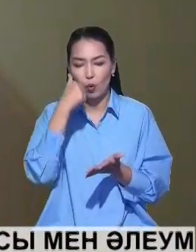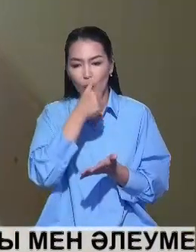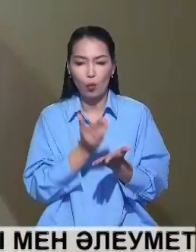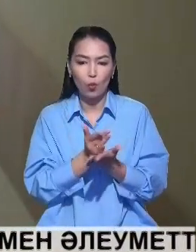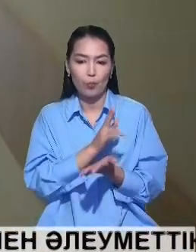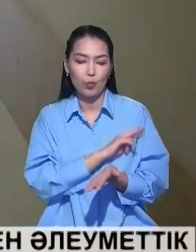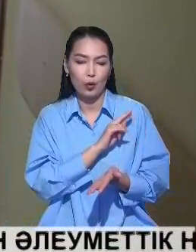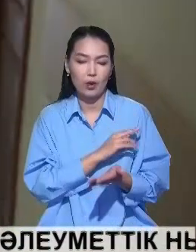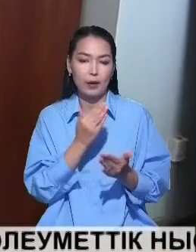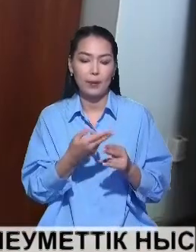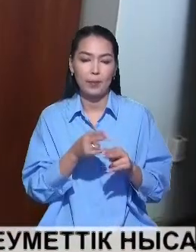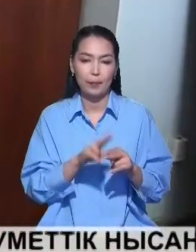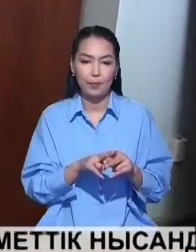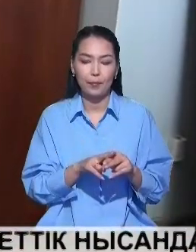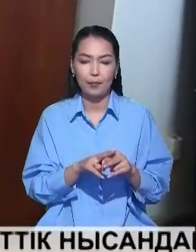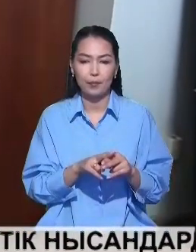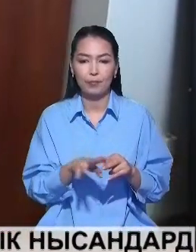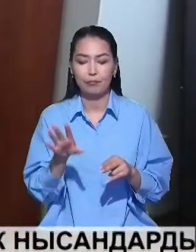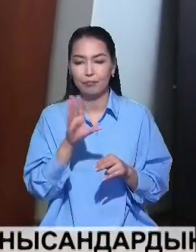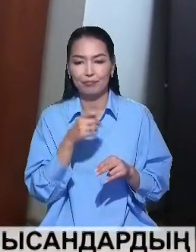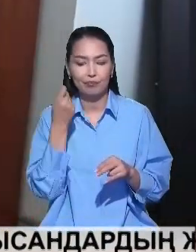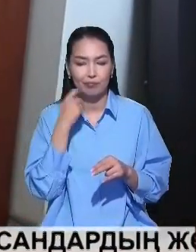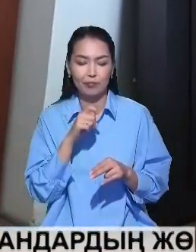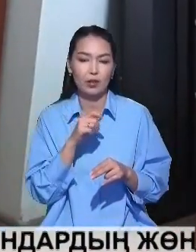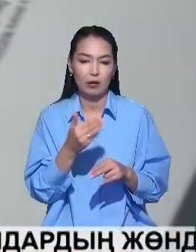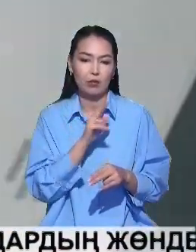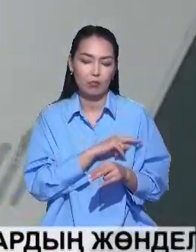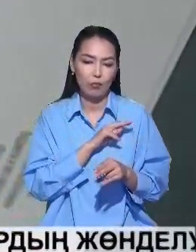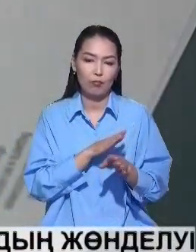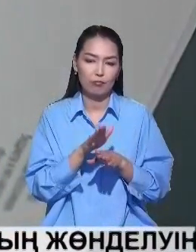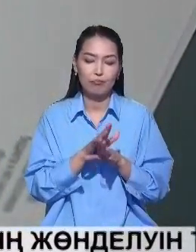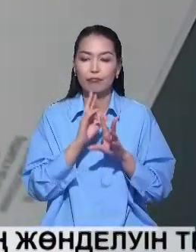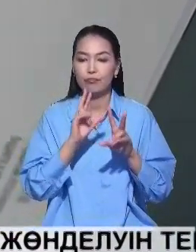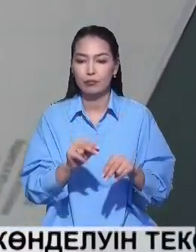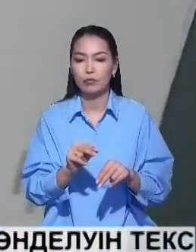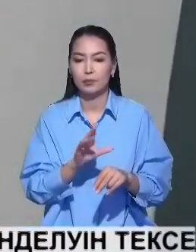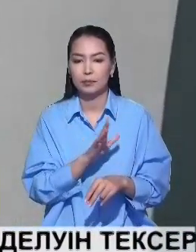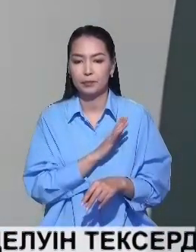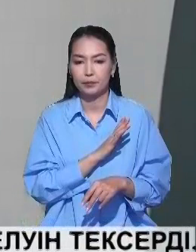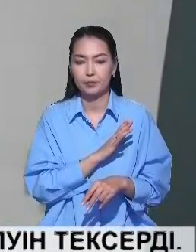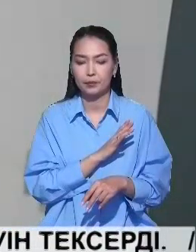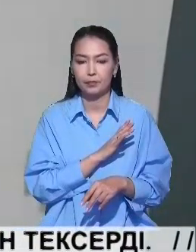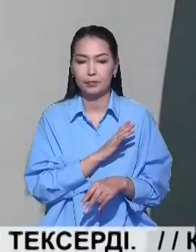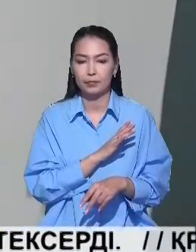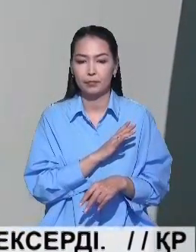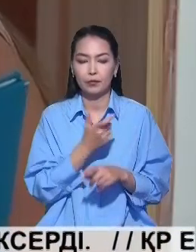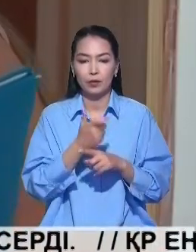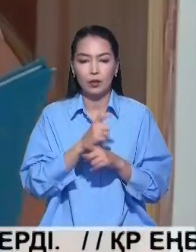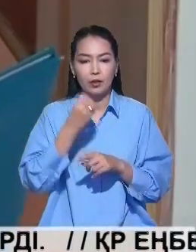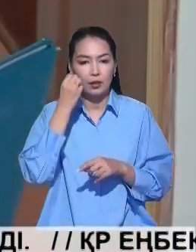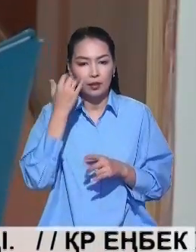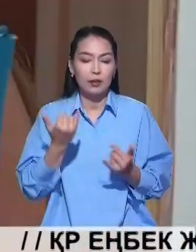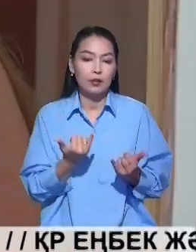Қуат Қарағожиев кіріспен шығыстан шатысқан емес. Бұл іскерлігі әріптестеріне үлгі. Өте ақылды, сабырлы